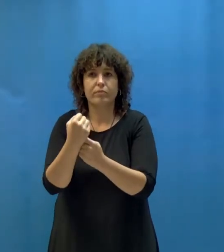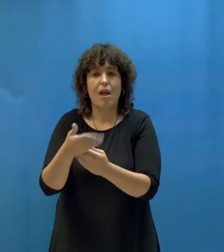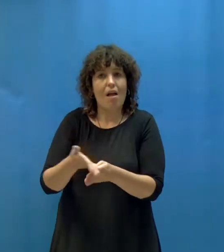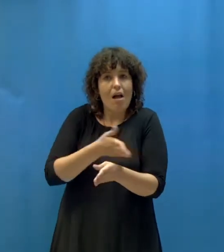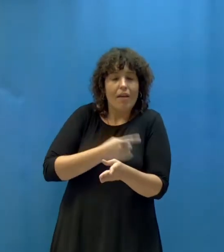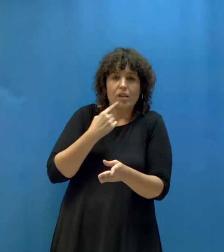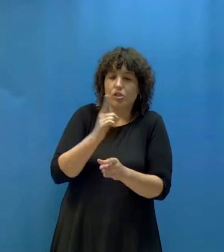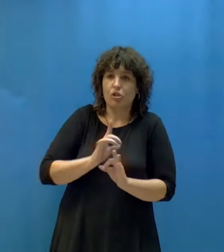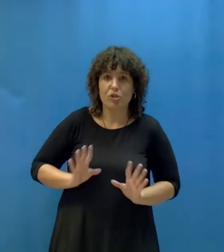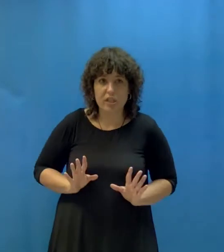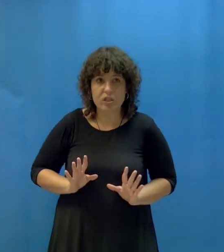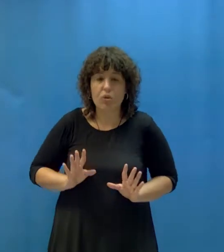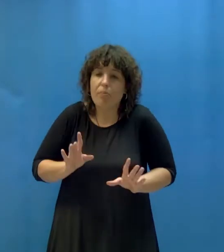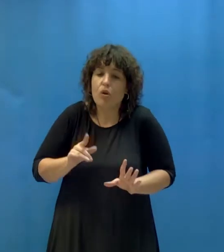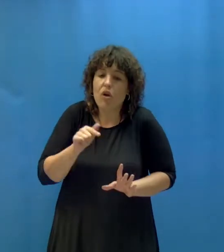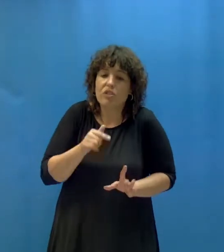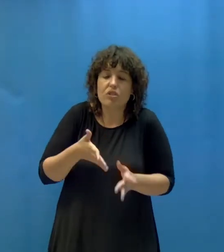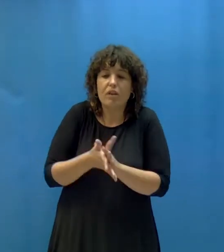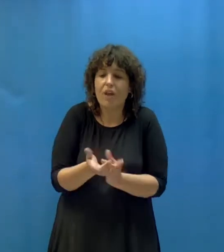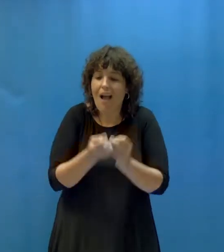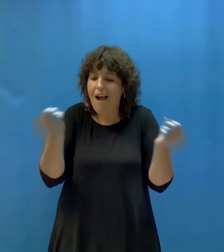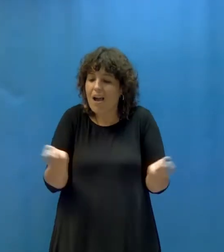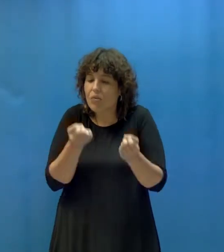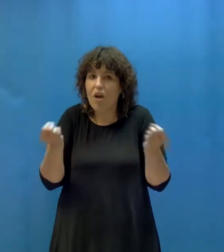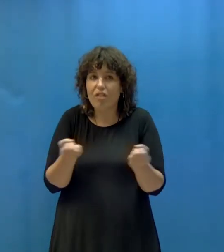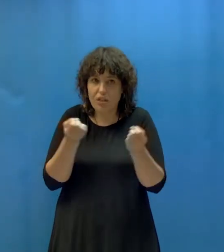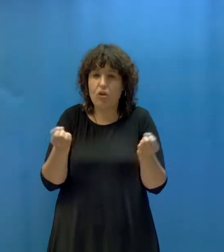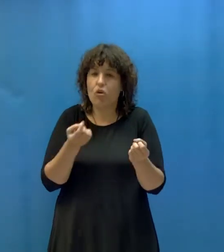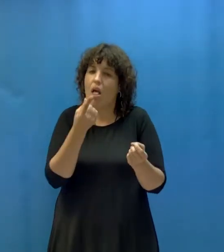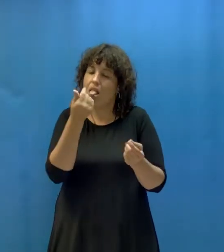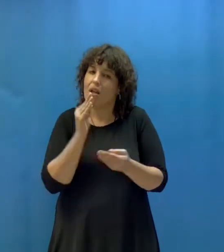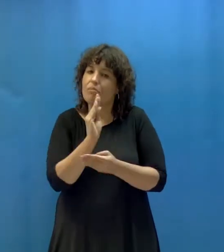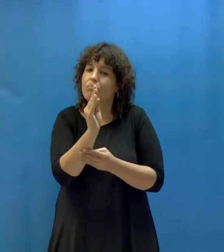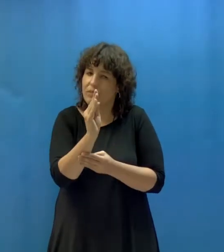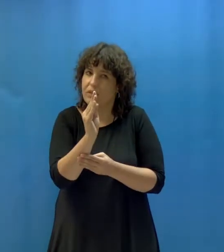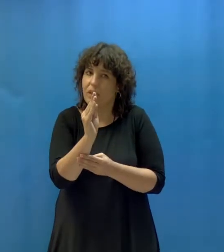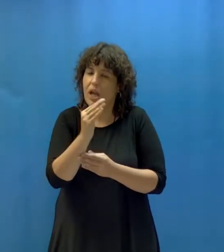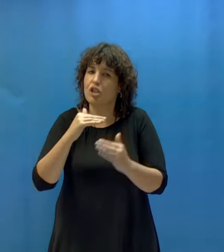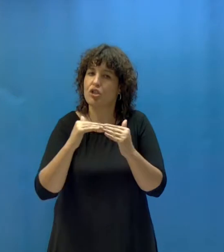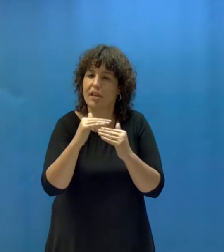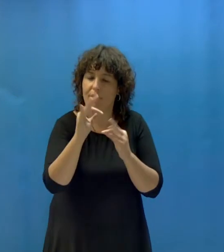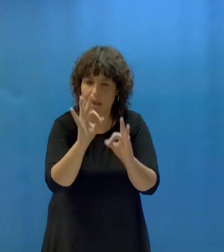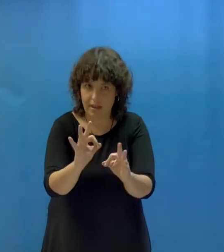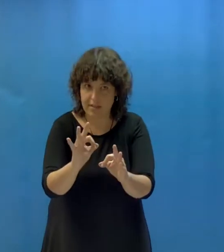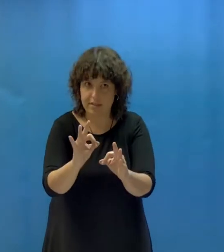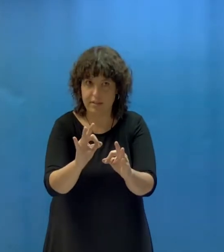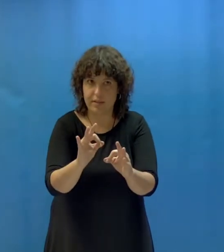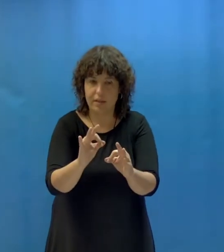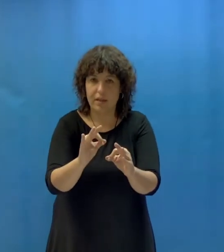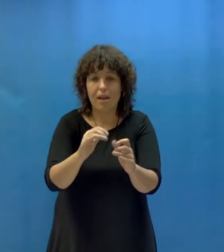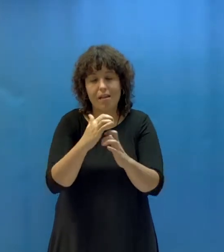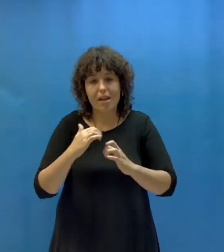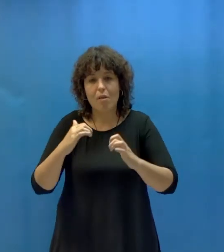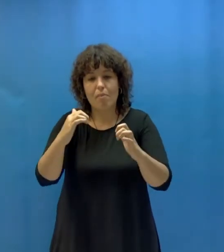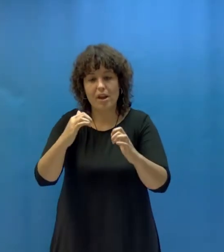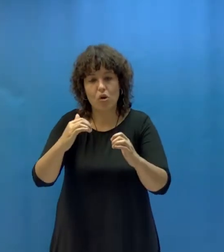és una de les actuacions que emprendrem des de les obres financerament sostenibles, que passaran pel proper plenari